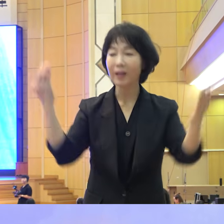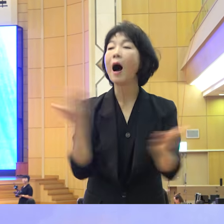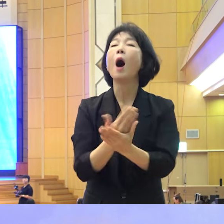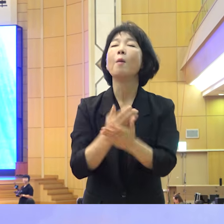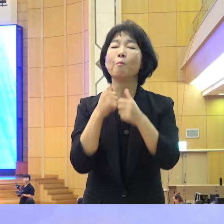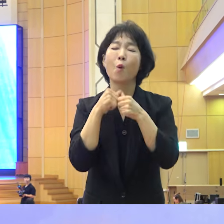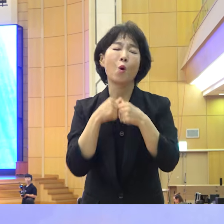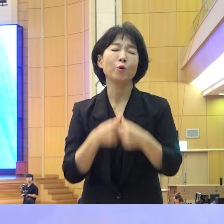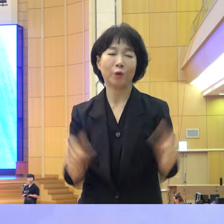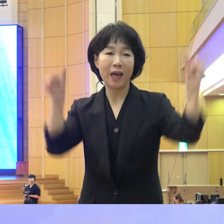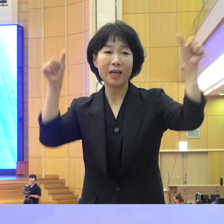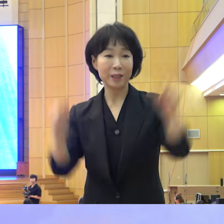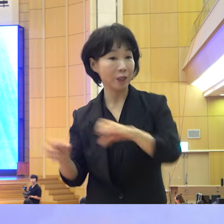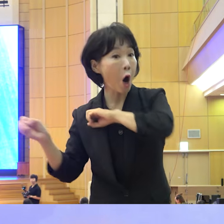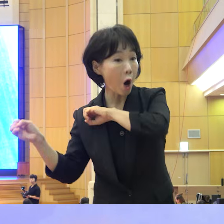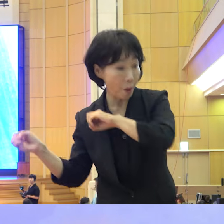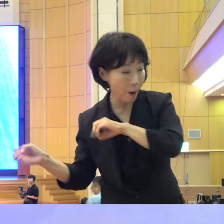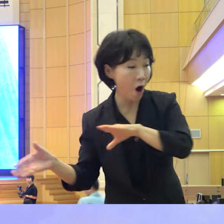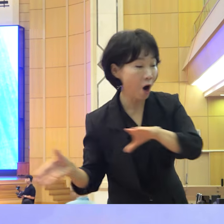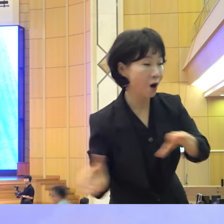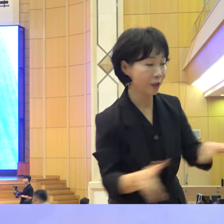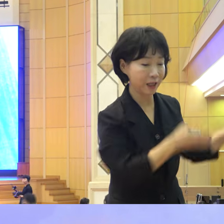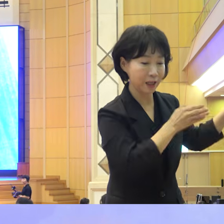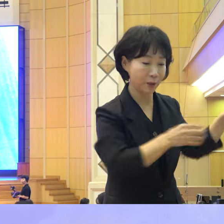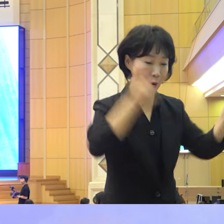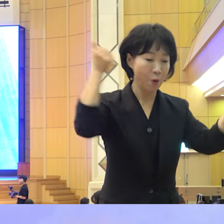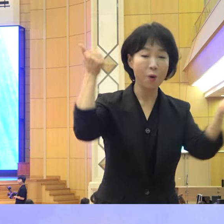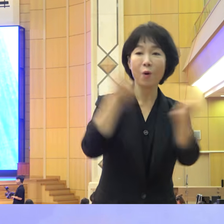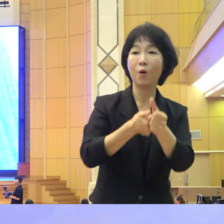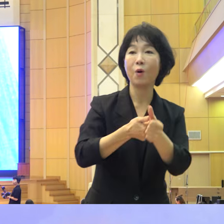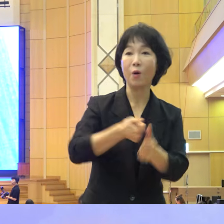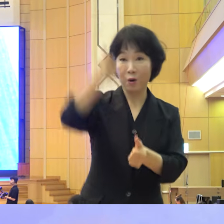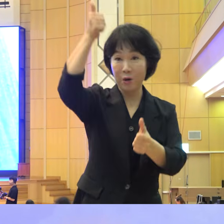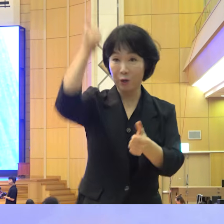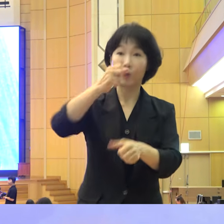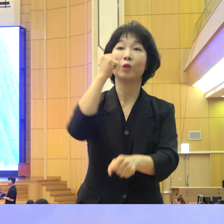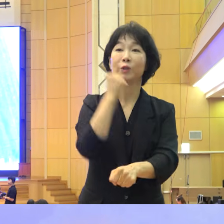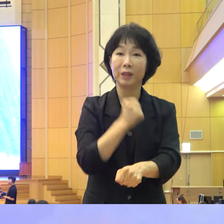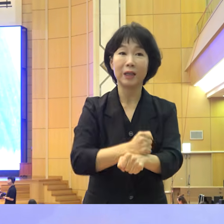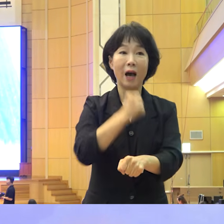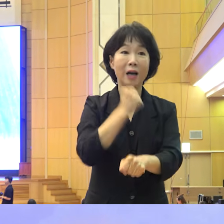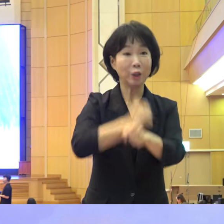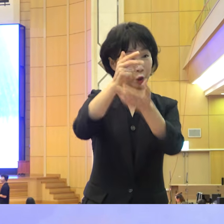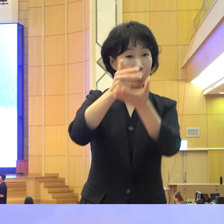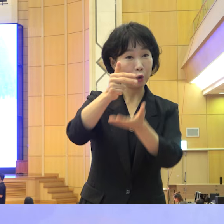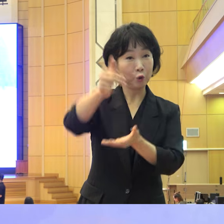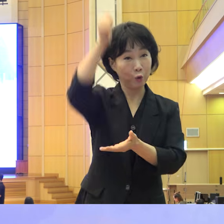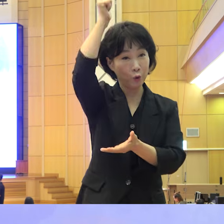권세를 모두 깨쳐버리고